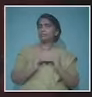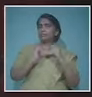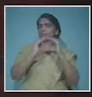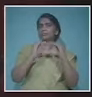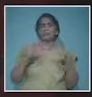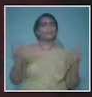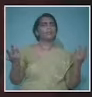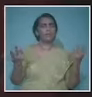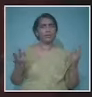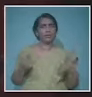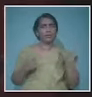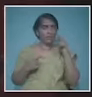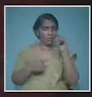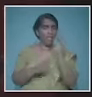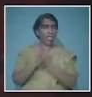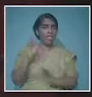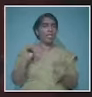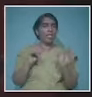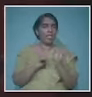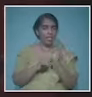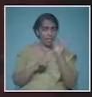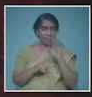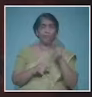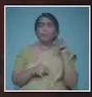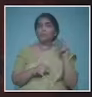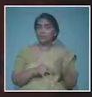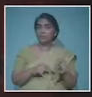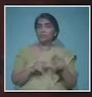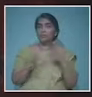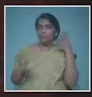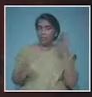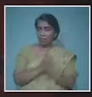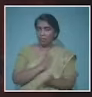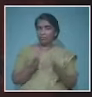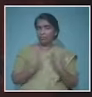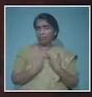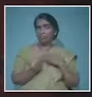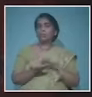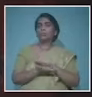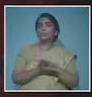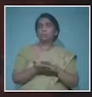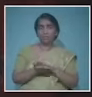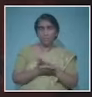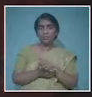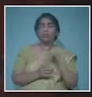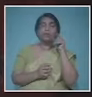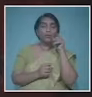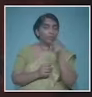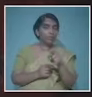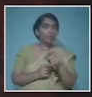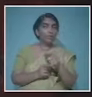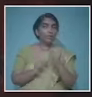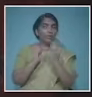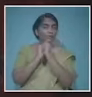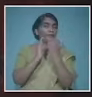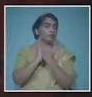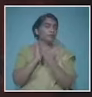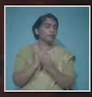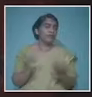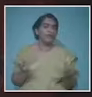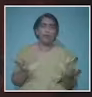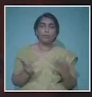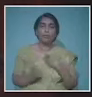නැහැ. ඔබතුමා ඇමෙතුමා හැටියට මේ වෙච්ච වැරද්ද නිවැරදි කරගන්නට ඔබතුමාගේ තියෙන වැඩපිළිවෙල